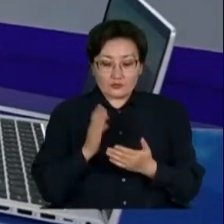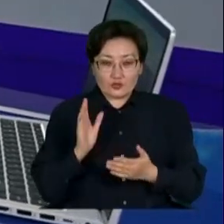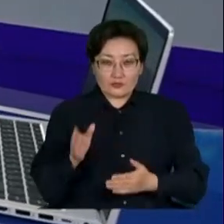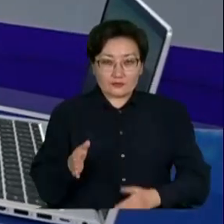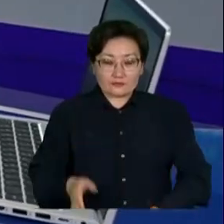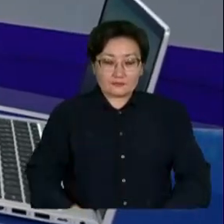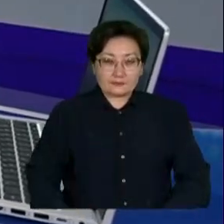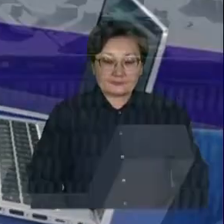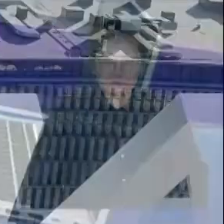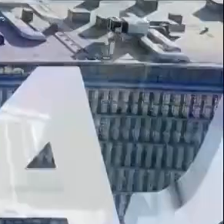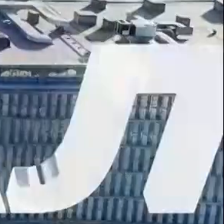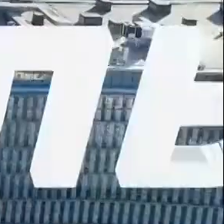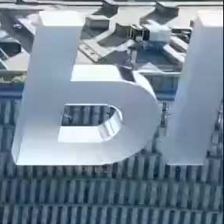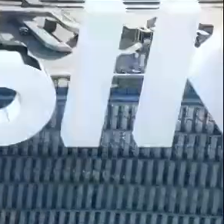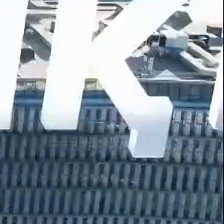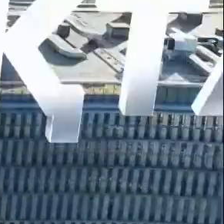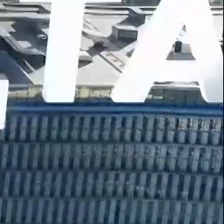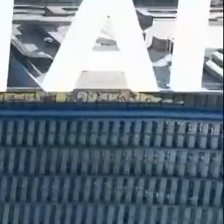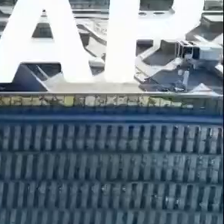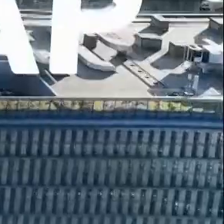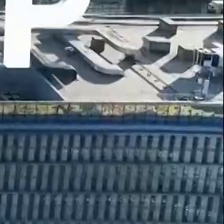Қазір көретіндеріміз.